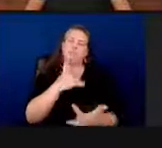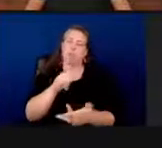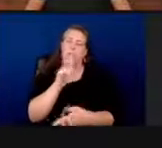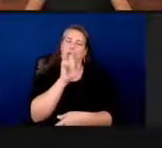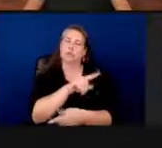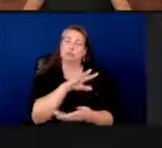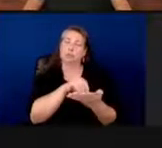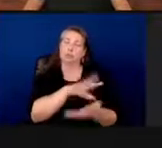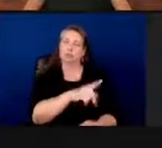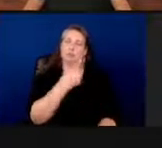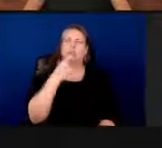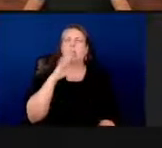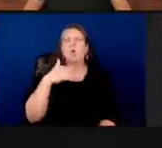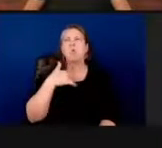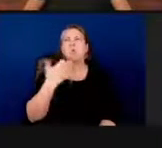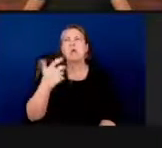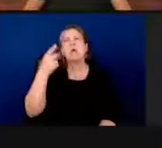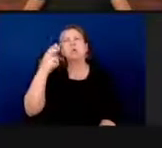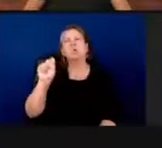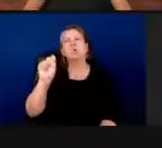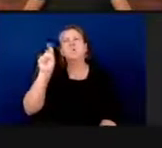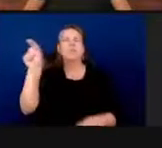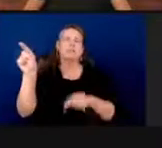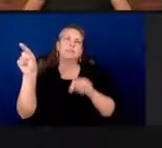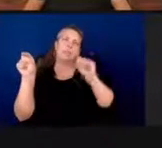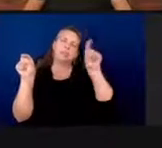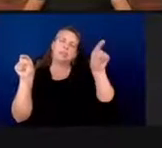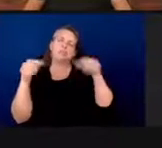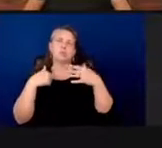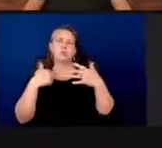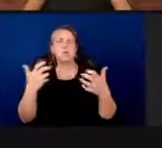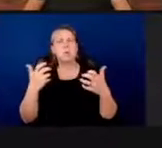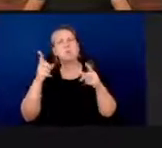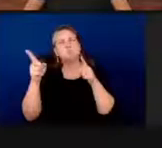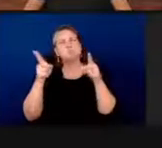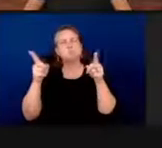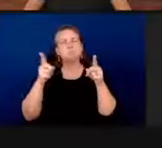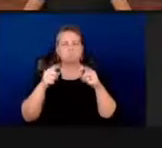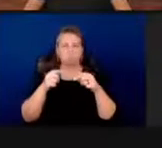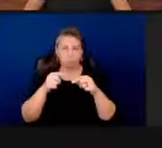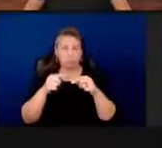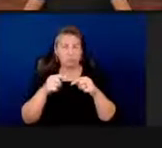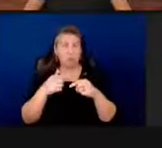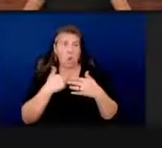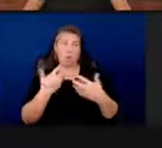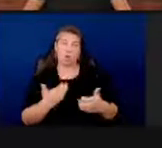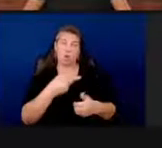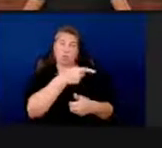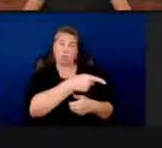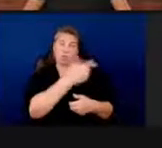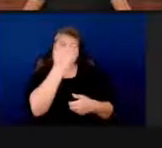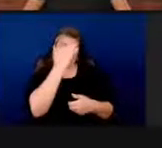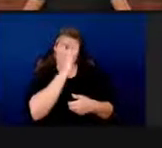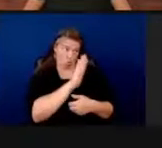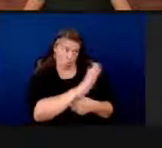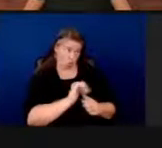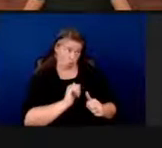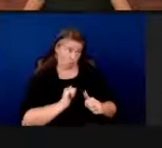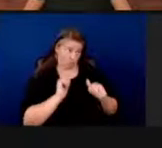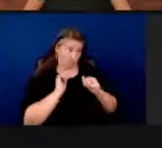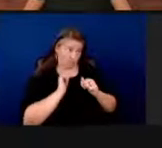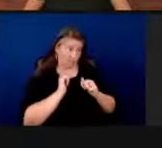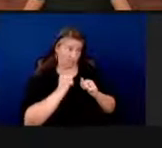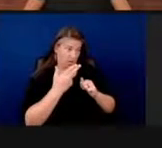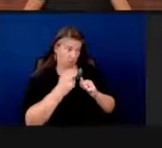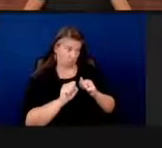فإذا طلبت وطرحت السؤال على طالب وقلت له ما الذي تريد أن تصبح عليه في المستقبل، سيسمون